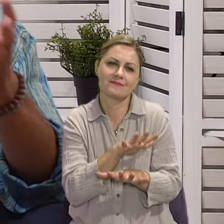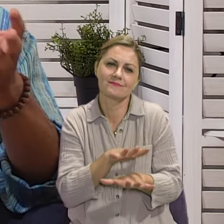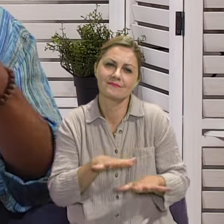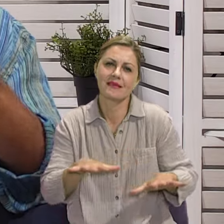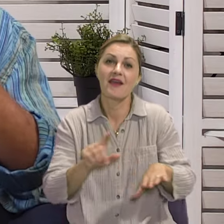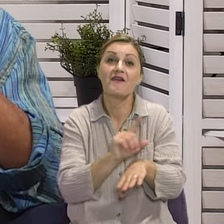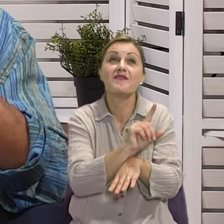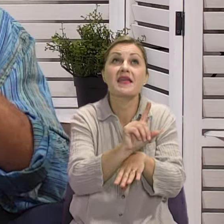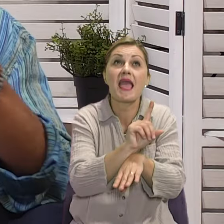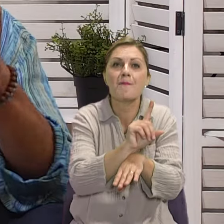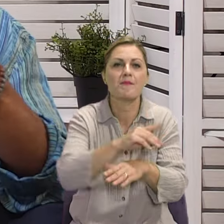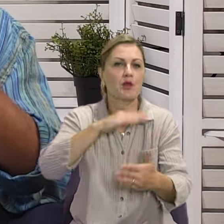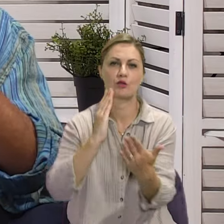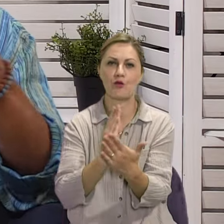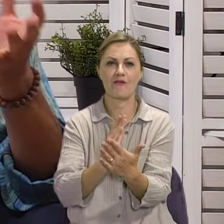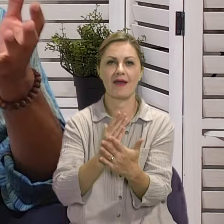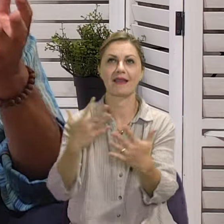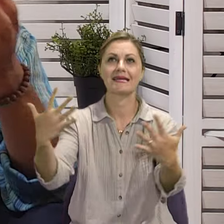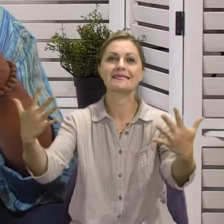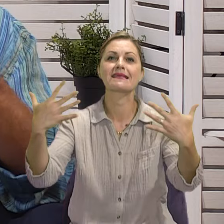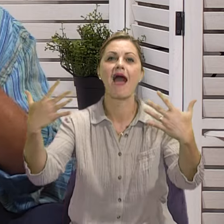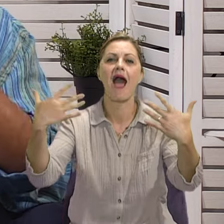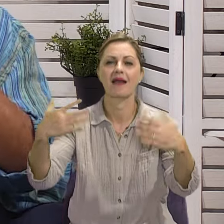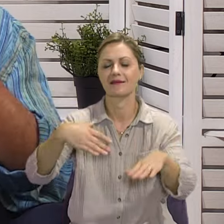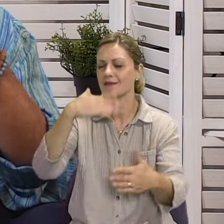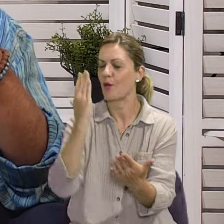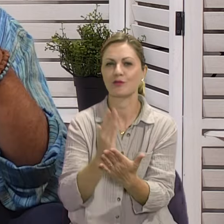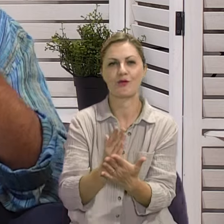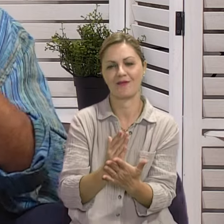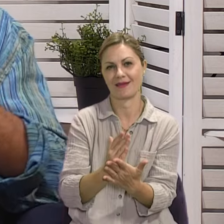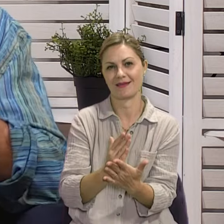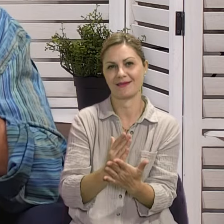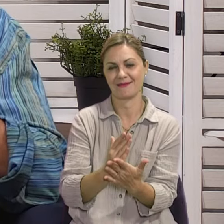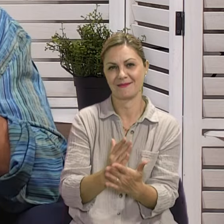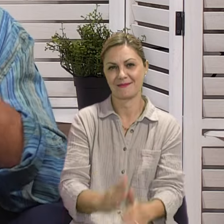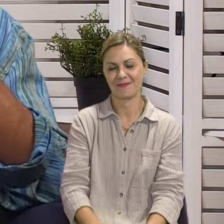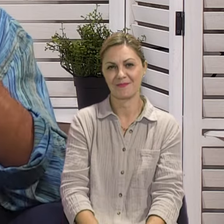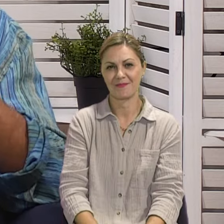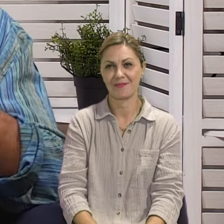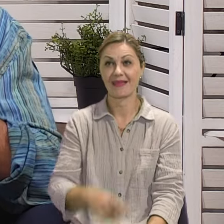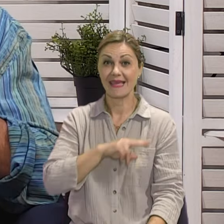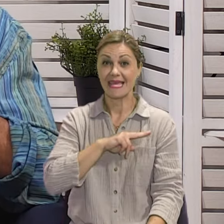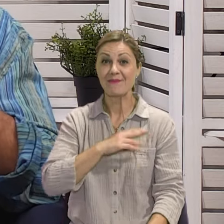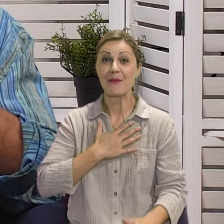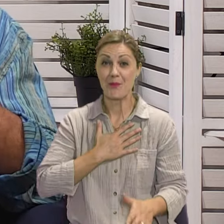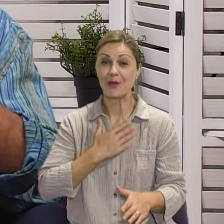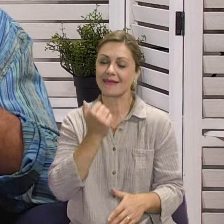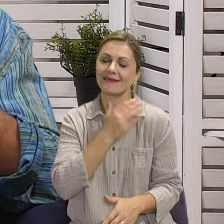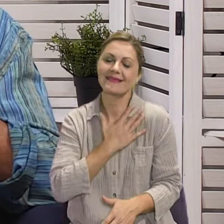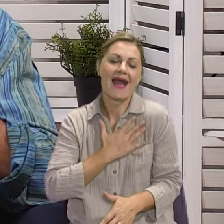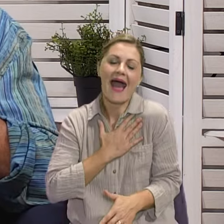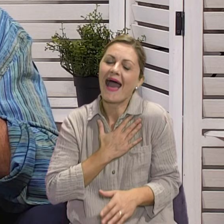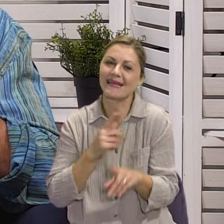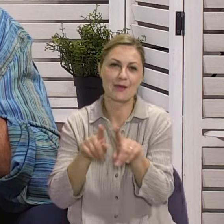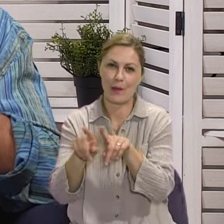Po klimi, po zraku, po svemu. Imam jednog mog dragog, neću mu reći ime, ali on će se